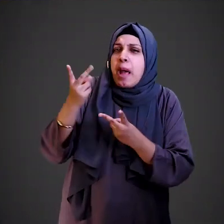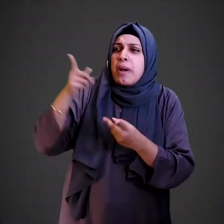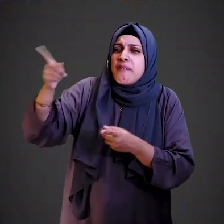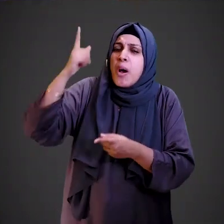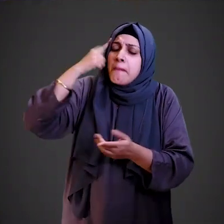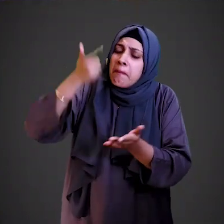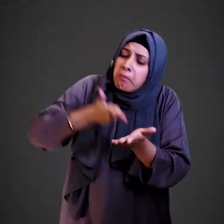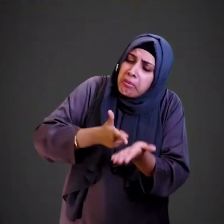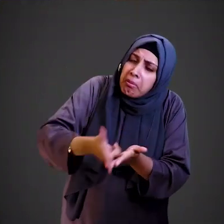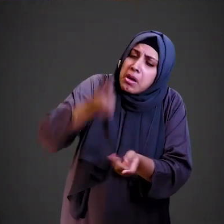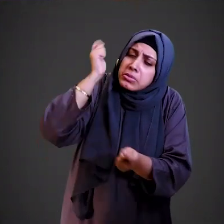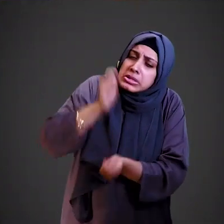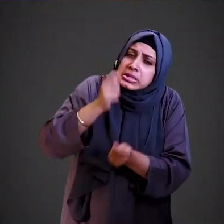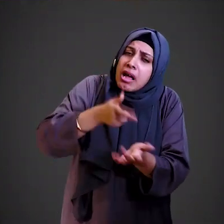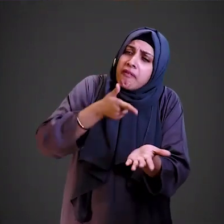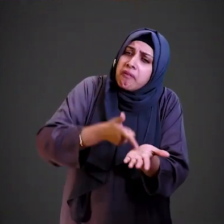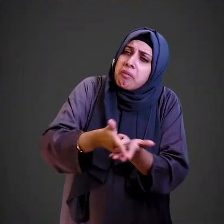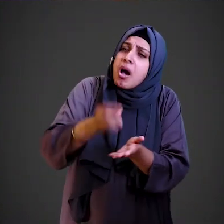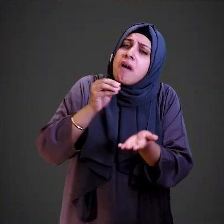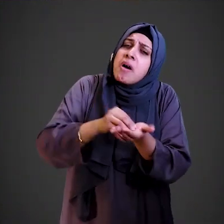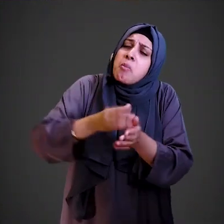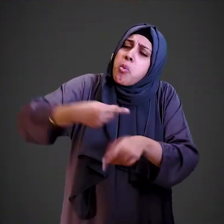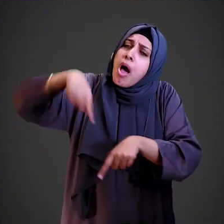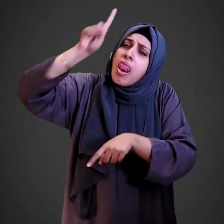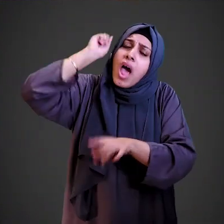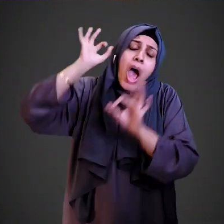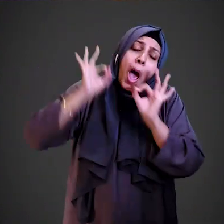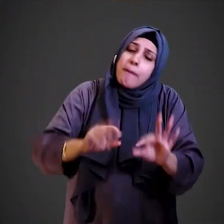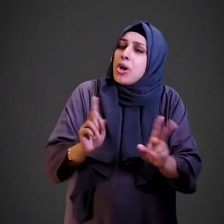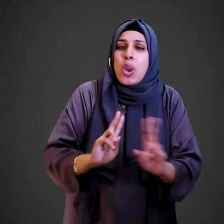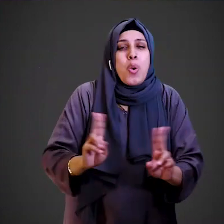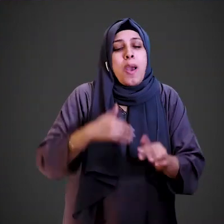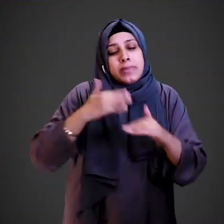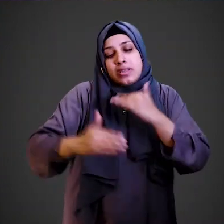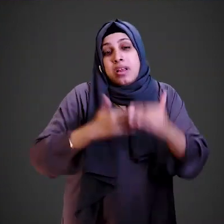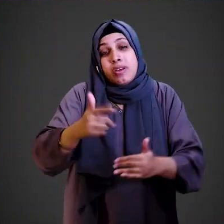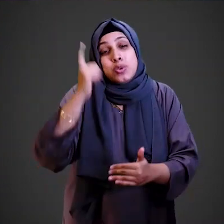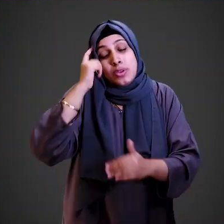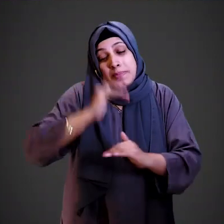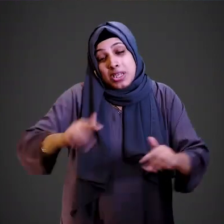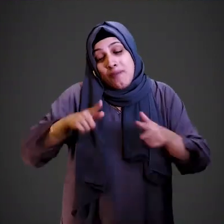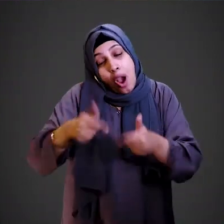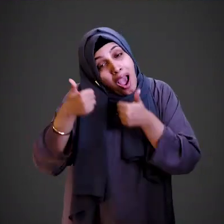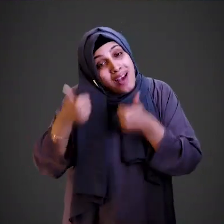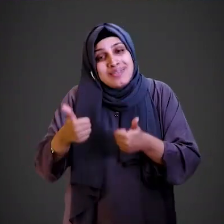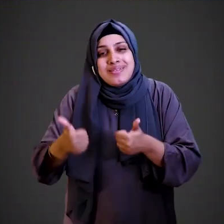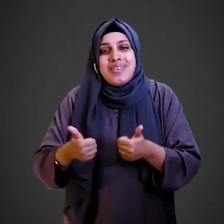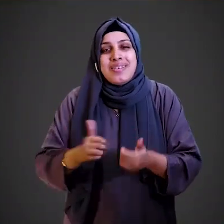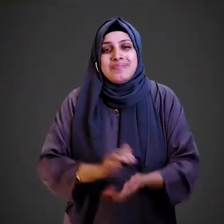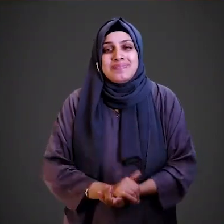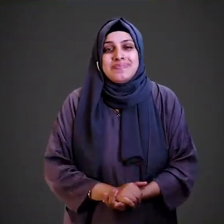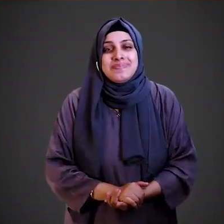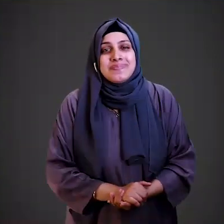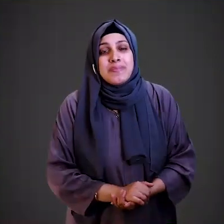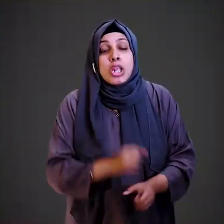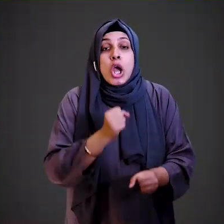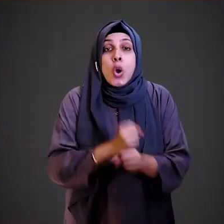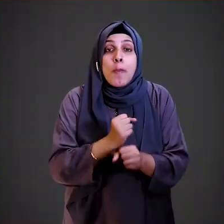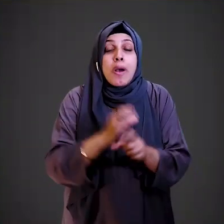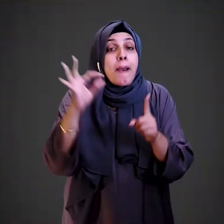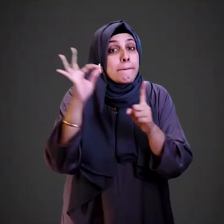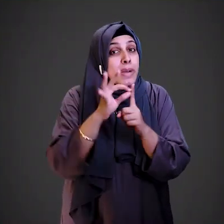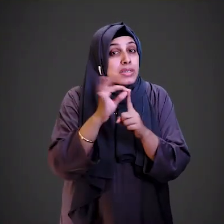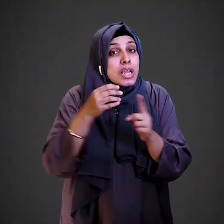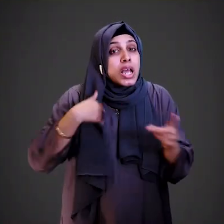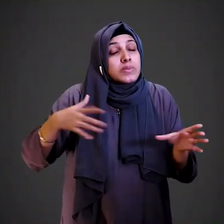باپ دادا محنت مزدوری کرتے ہیں، لگتی ہے دیہات تو کھاتے ہیں۔ آنے والا مستقبل ہم یہ چاہتے ہیں کہ ہمارے بچوں کے لیے یہ چیز نہ ہو۔ حکومت